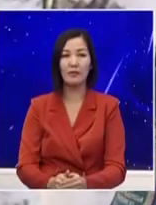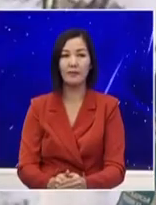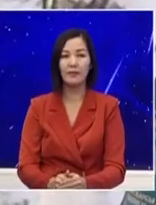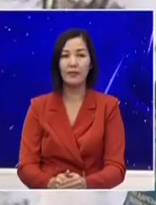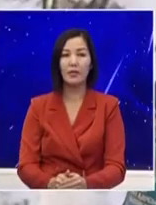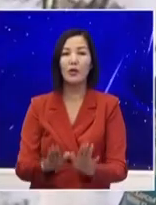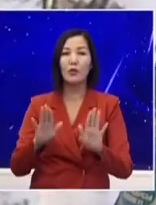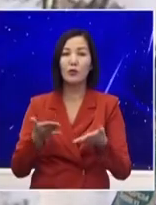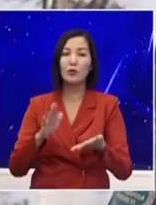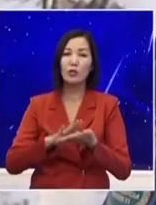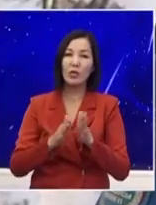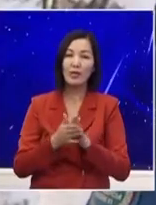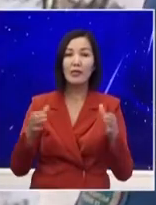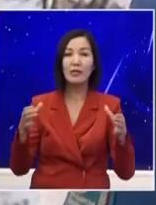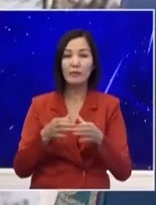жағдай департамент